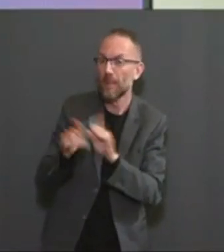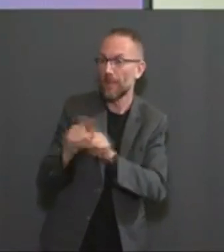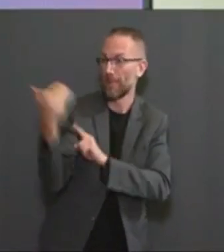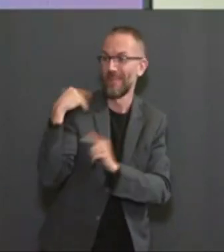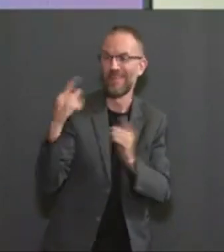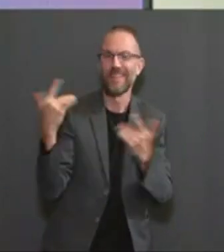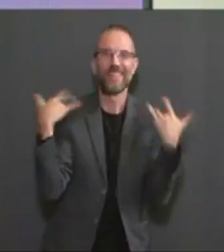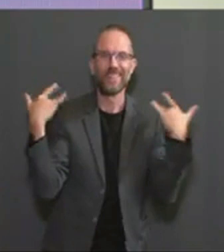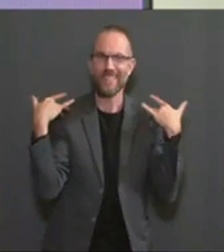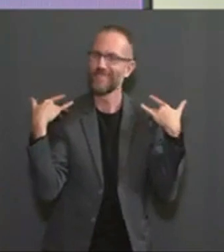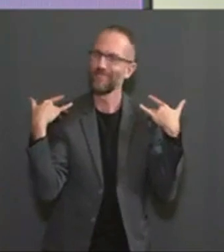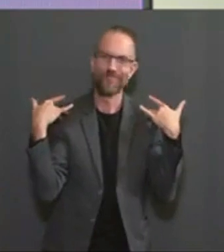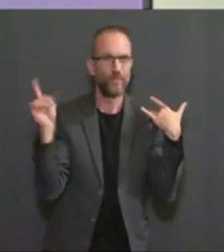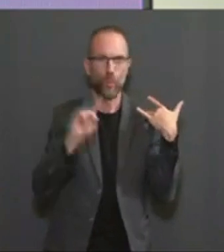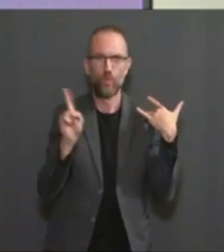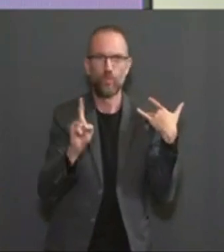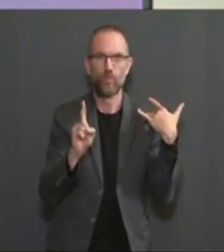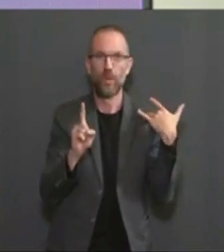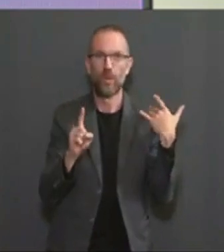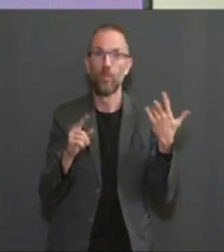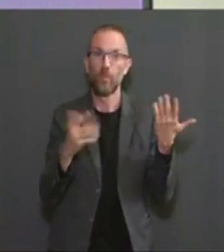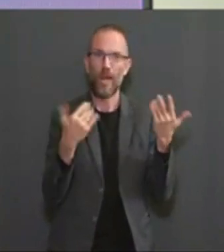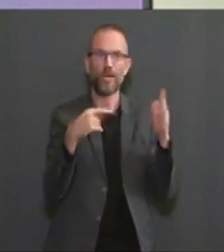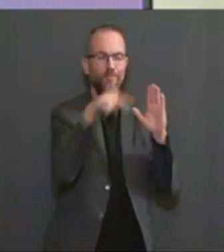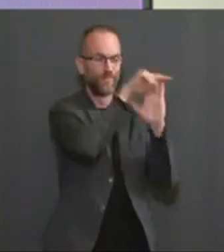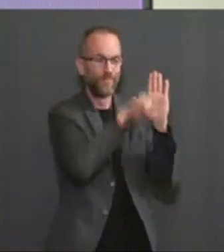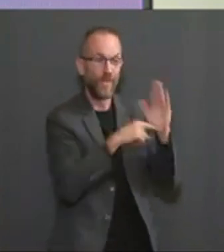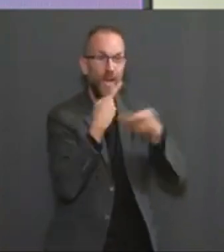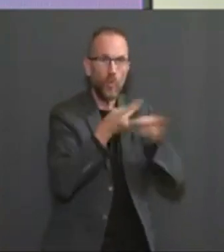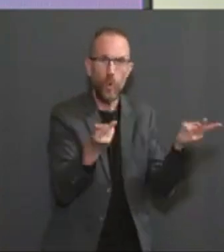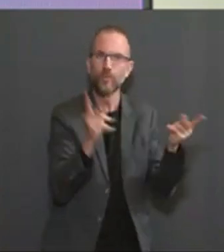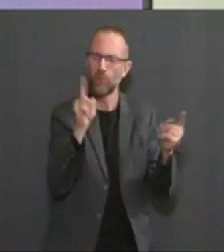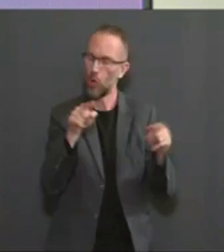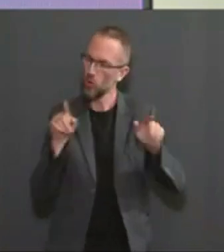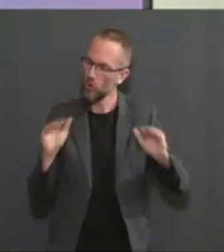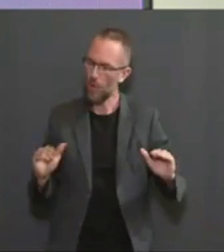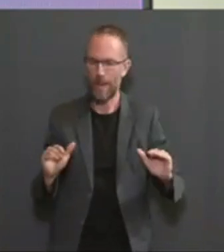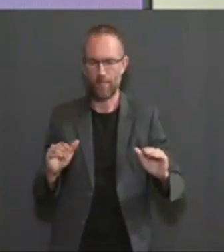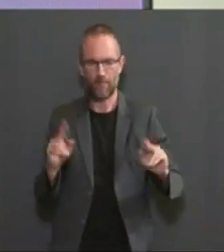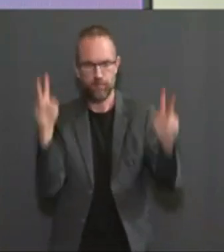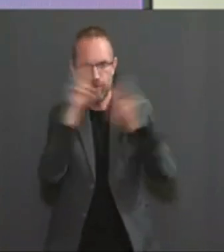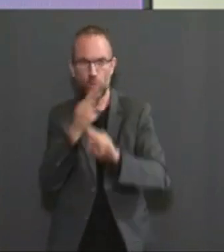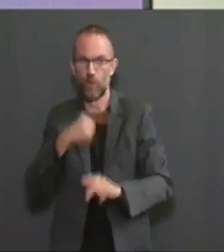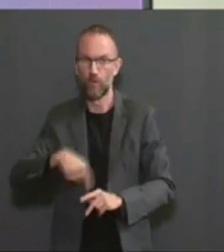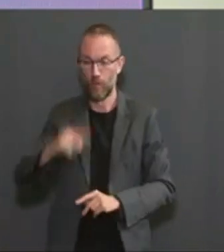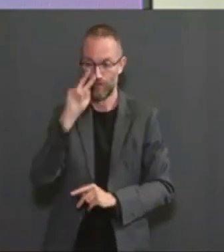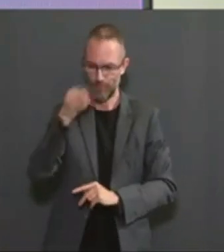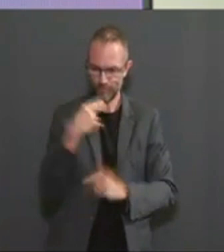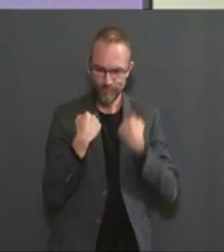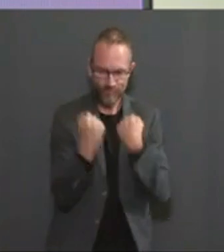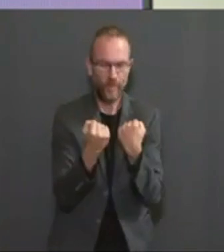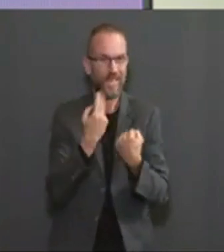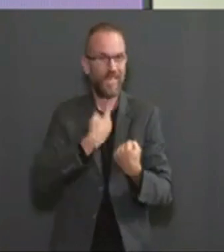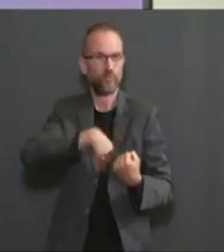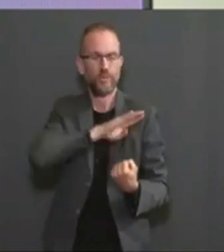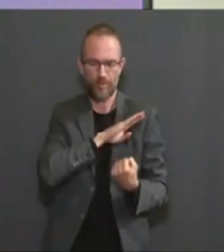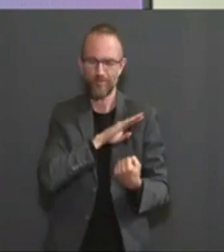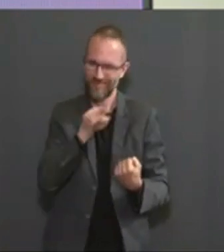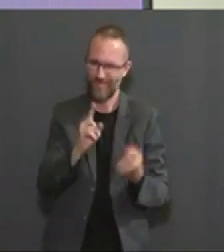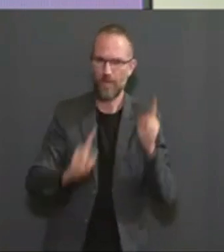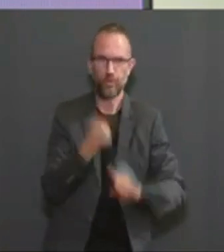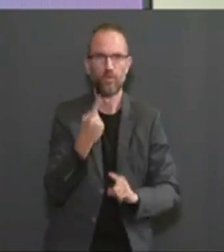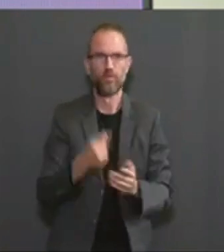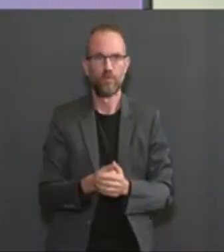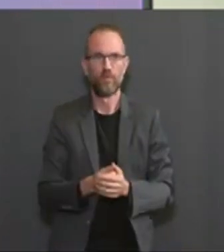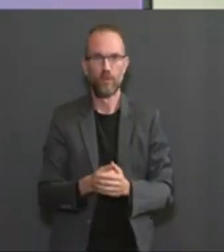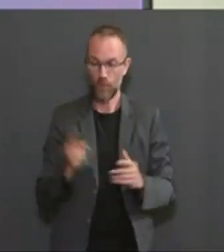mesures qui seront annoncées aujourd'hui, une grande prudence dans la conduite personnelle est importante de manière à pouvoir continuer ensemble